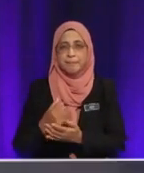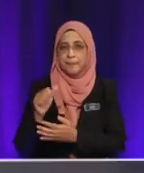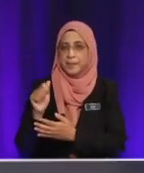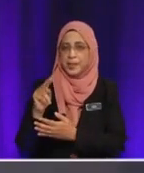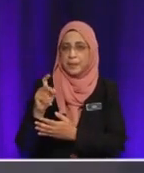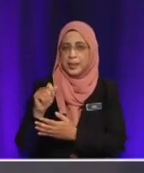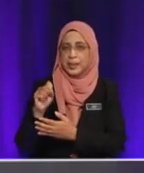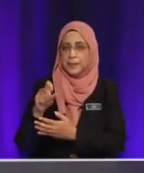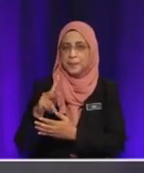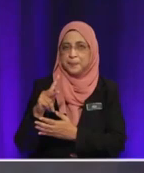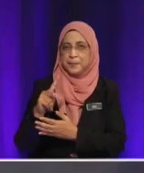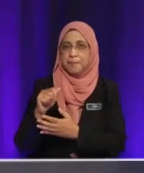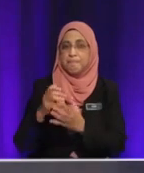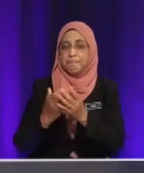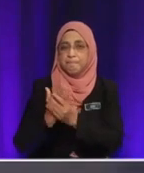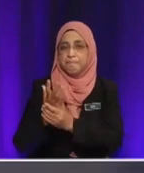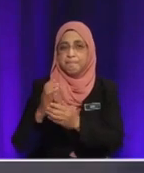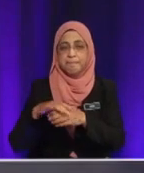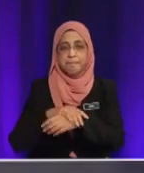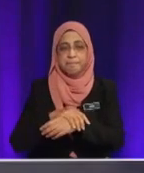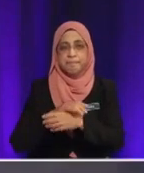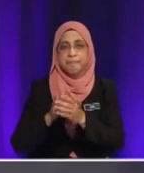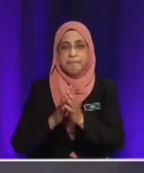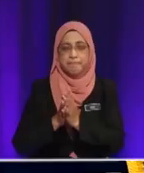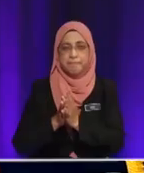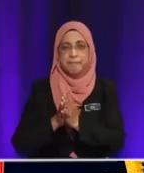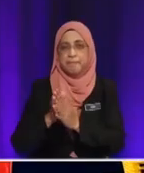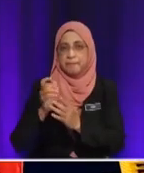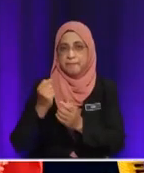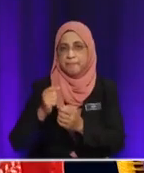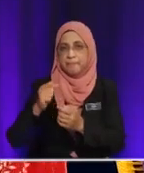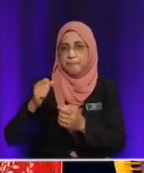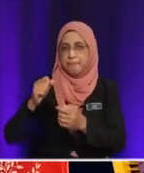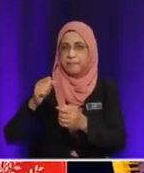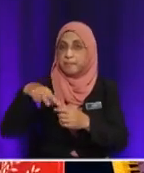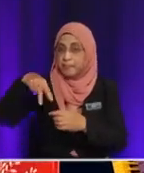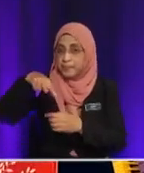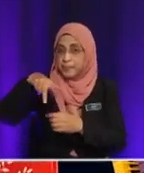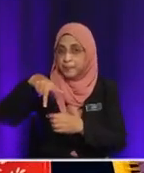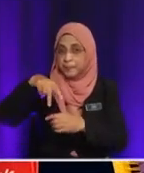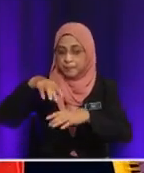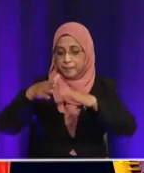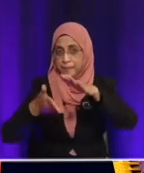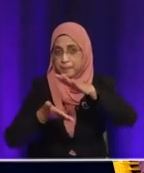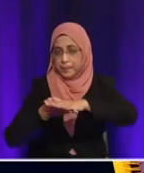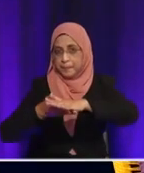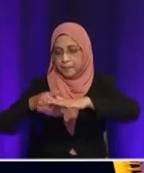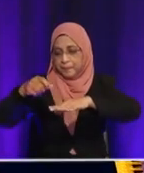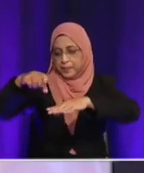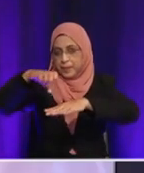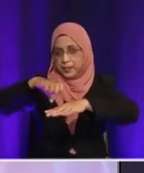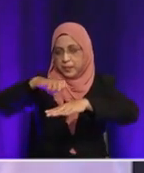kita sapukan dekat kedua-dua bahagian kakilah. Okey. Okey, selalunya kedudukan selalu kita urut